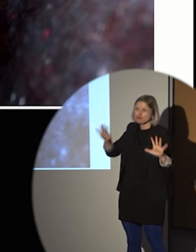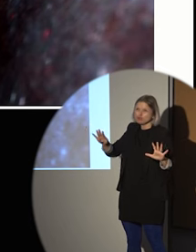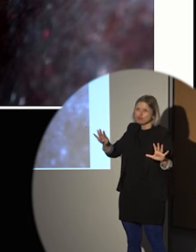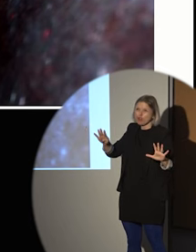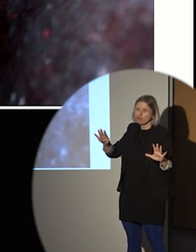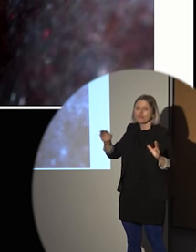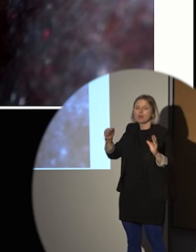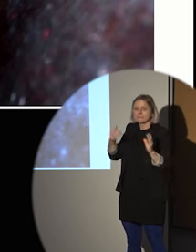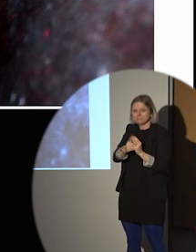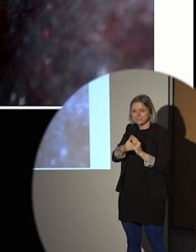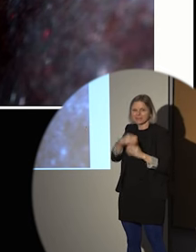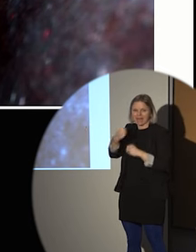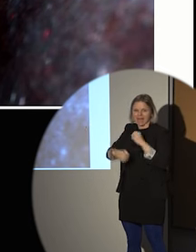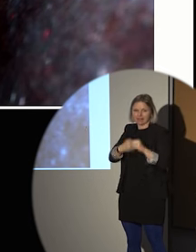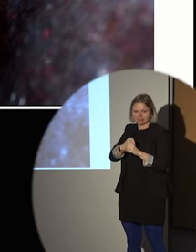années-lumière.